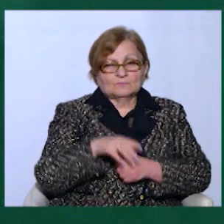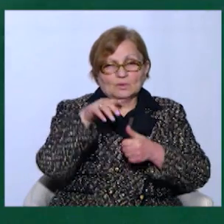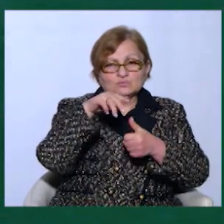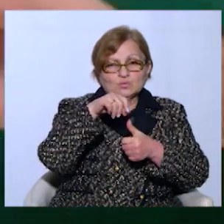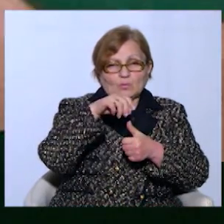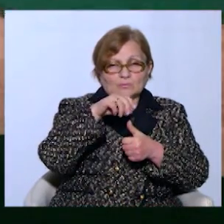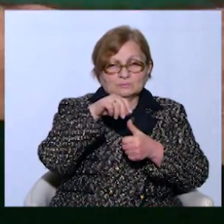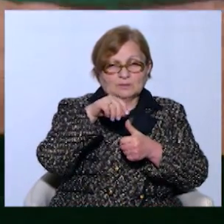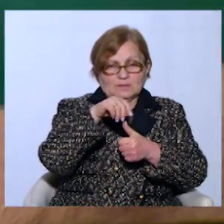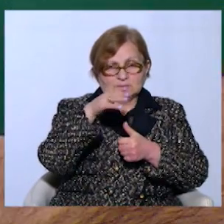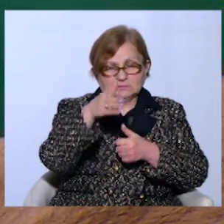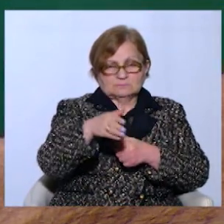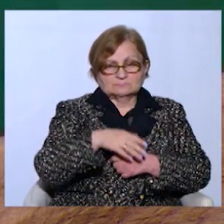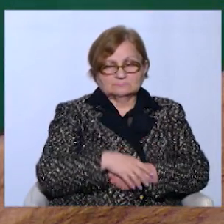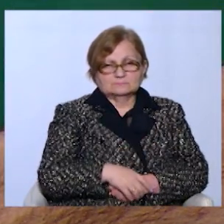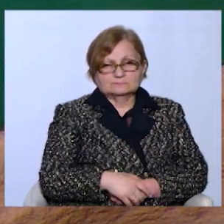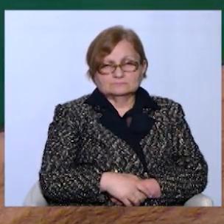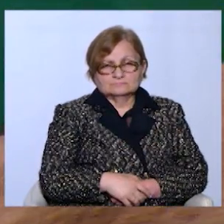სასომხეთი,